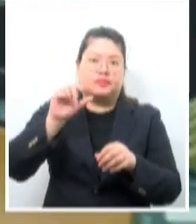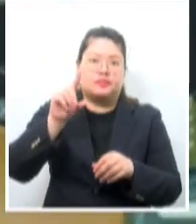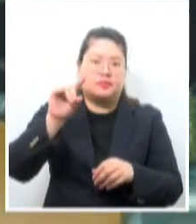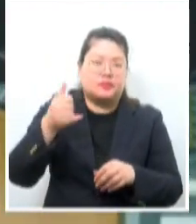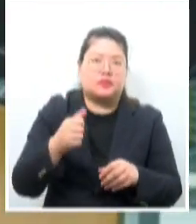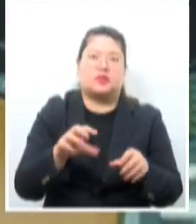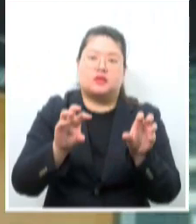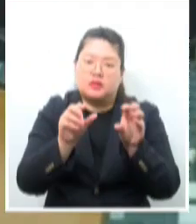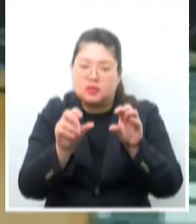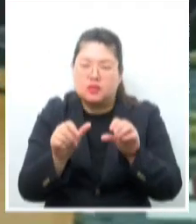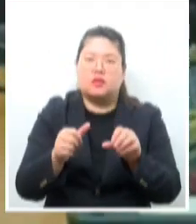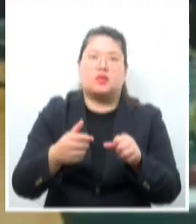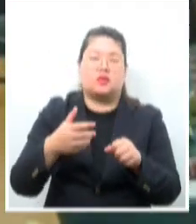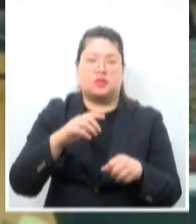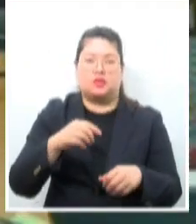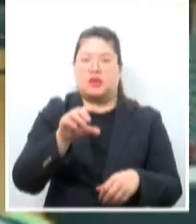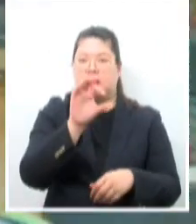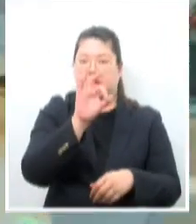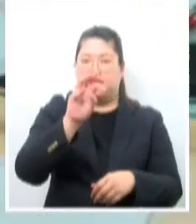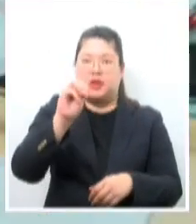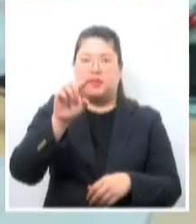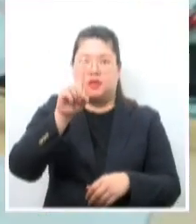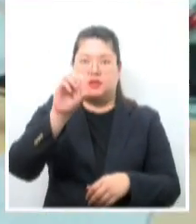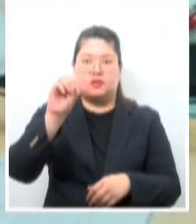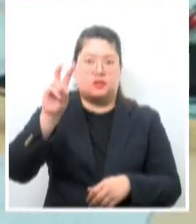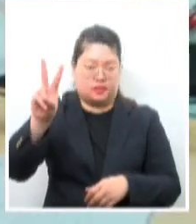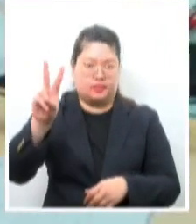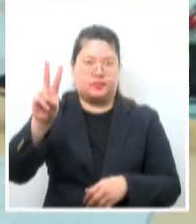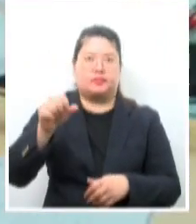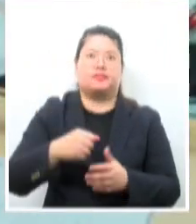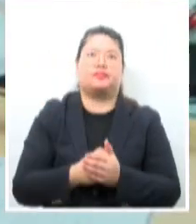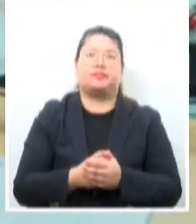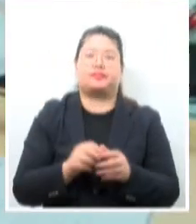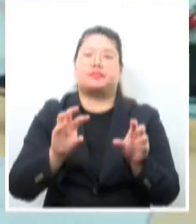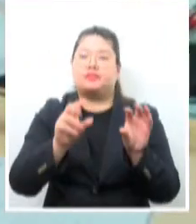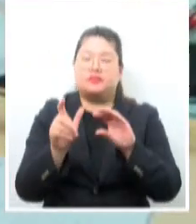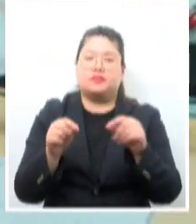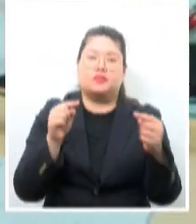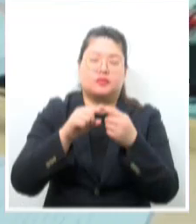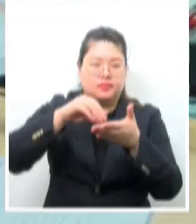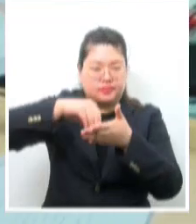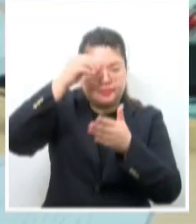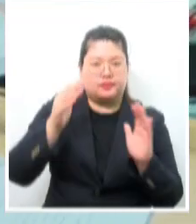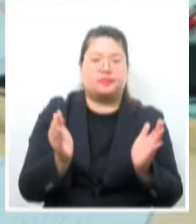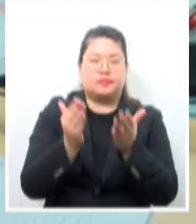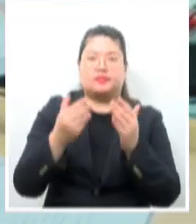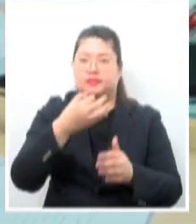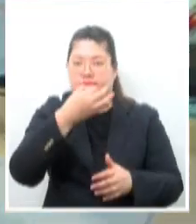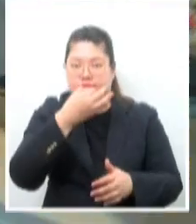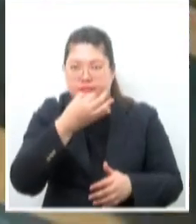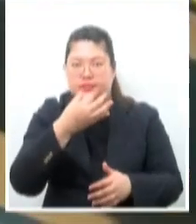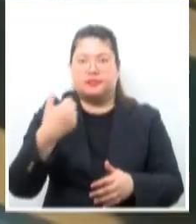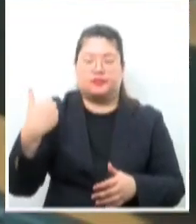การจัดรายการวิทยุกระจายเสียง FM 102 MHz สถานีวิทยุเพื่อการศึกษาและพัฒนาอาชีพ i